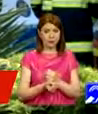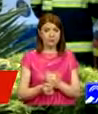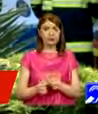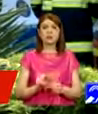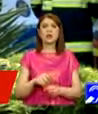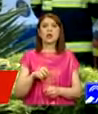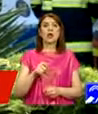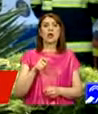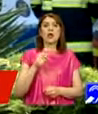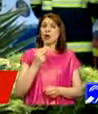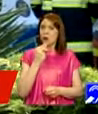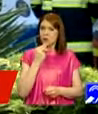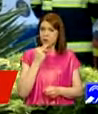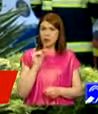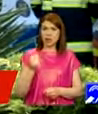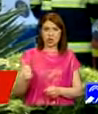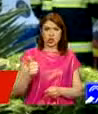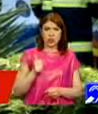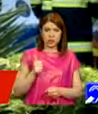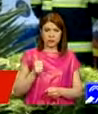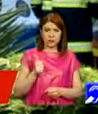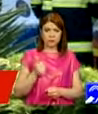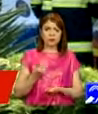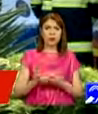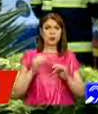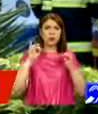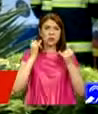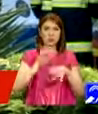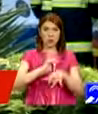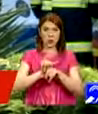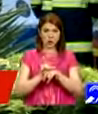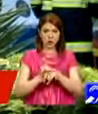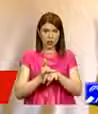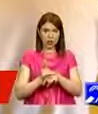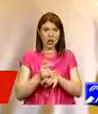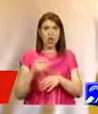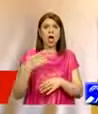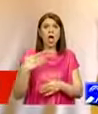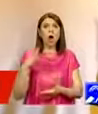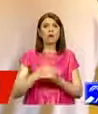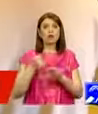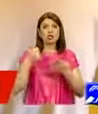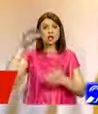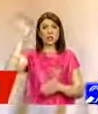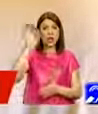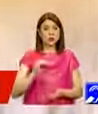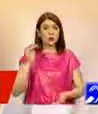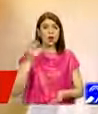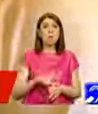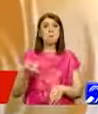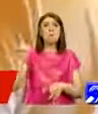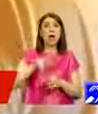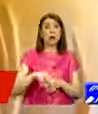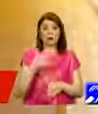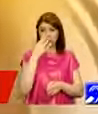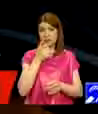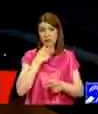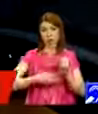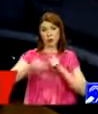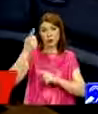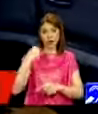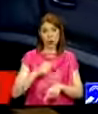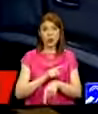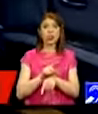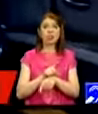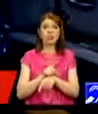Intervențiile personalului din cadrul Inspectoratului General pentru Situații de Urgență au fost cu aproape 6% mai multe față de anul trecut, dar timpul